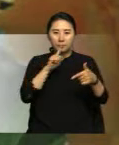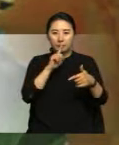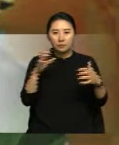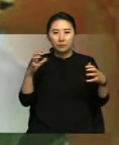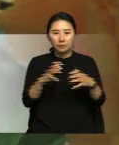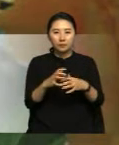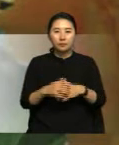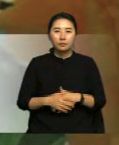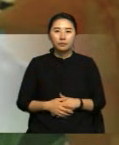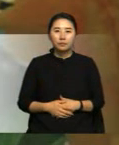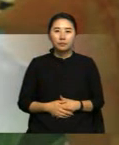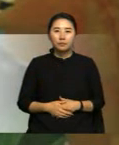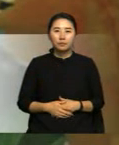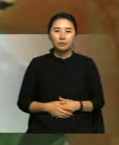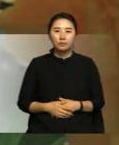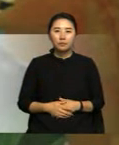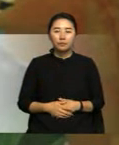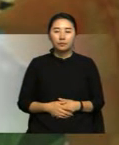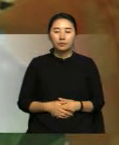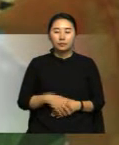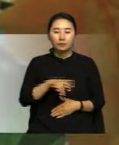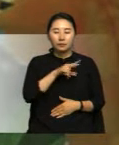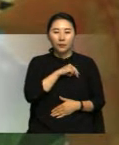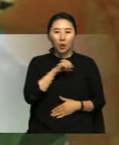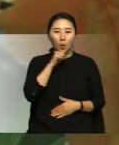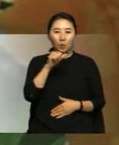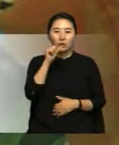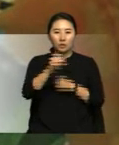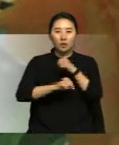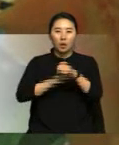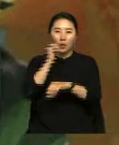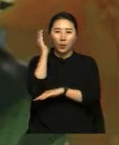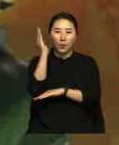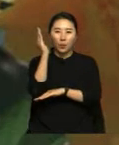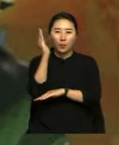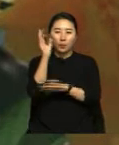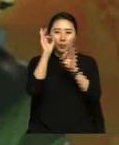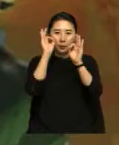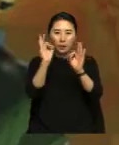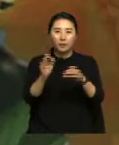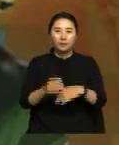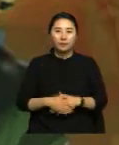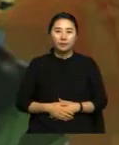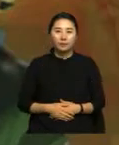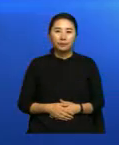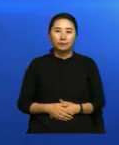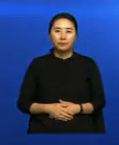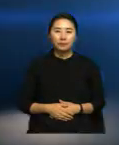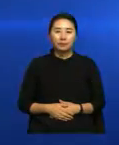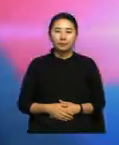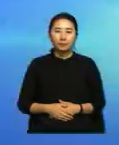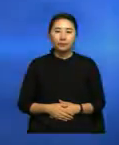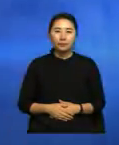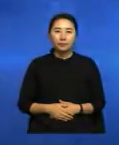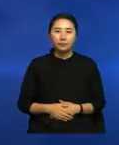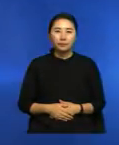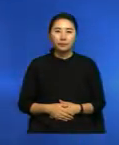의견이 제기됐습니다. 동두천시 의회 5분 자유 발언 현장 박미연 기자가 다녀왔습니다.